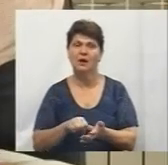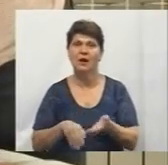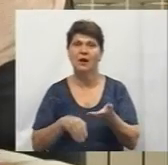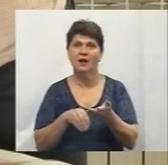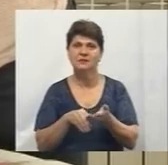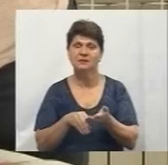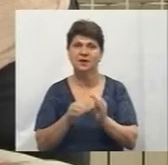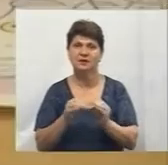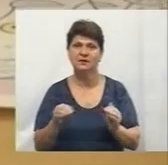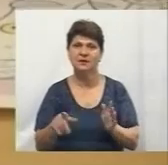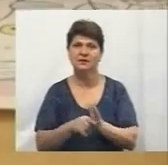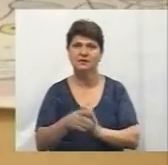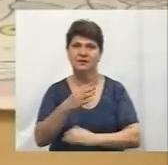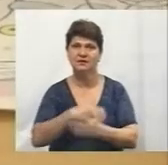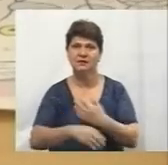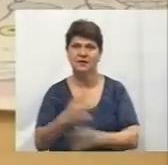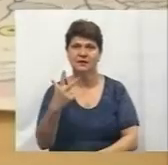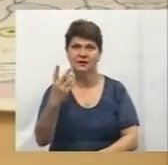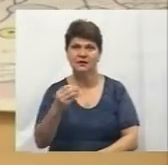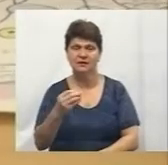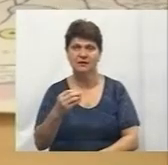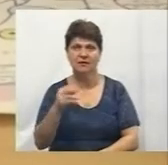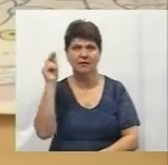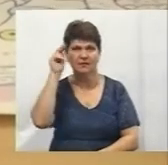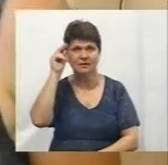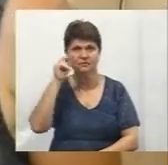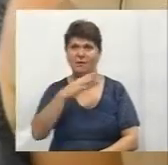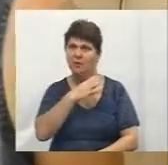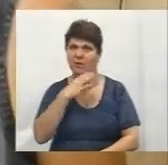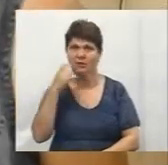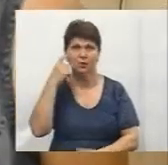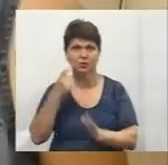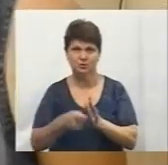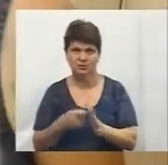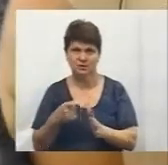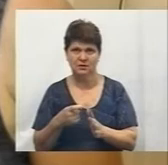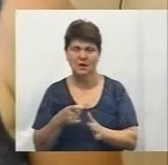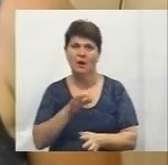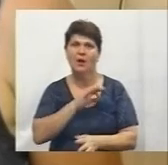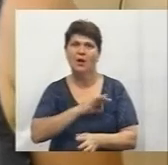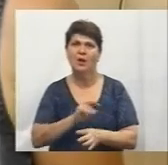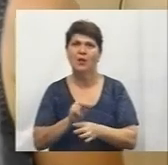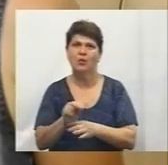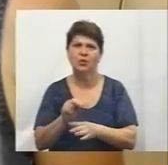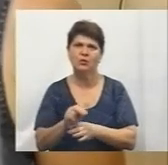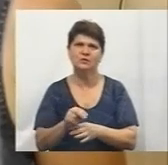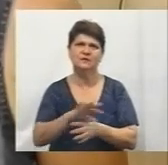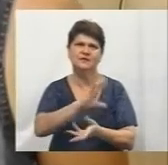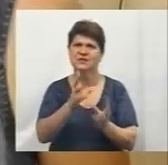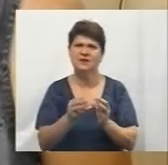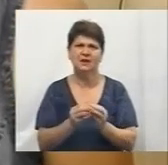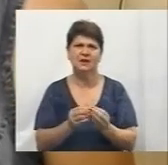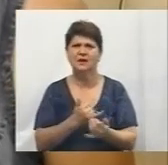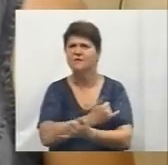з інвалідністю. Додає, за три дні навчань дізналася чимало нового. Ці курси були б корисні, а взагалі для всіх